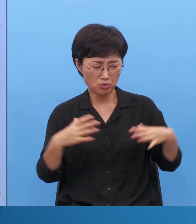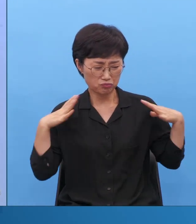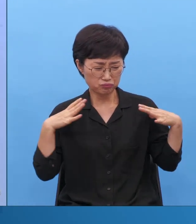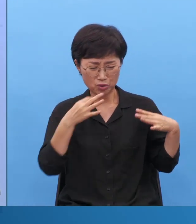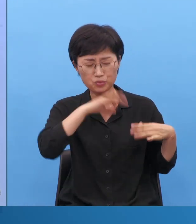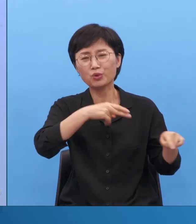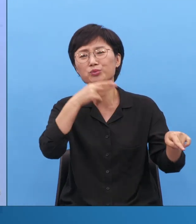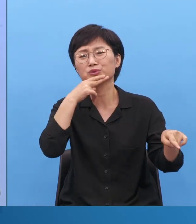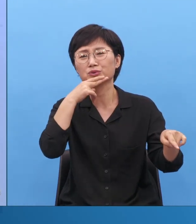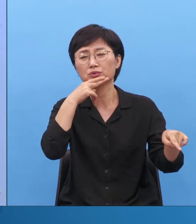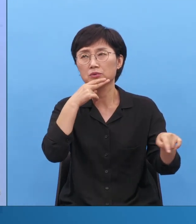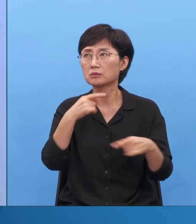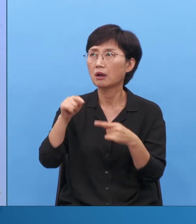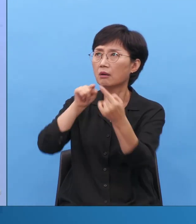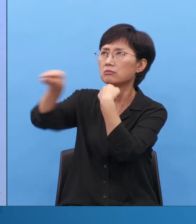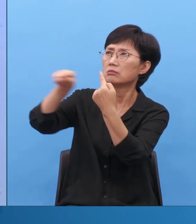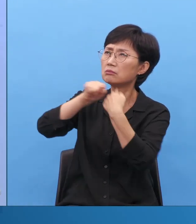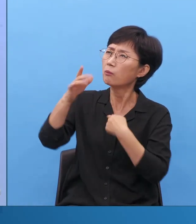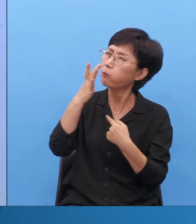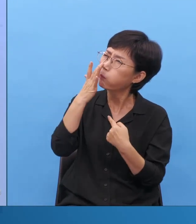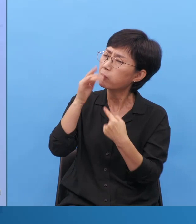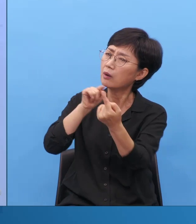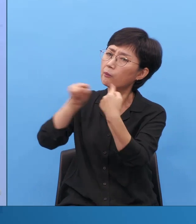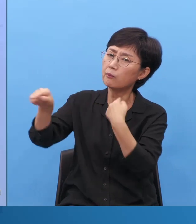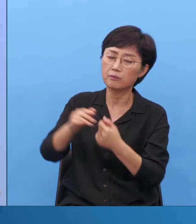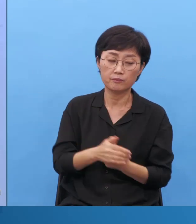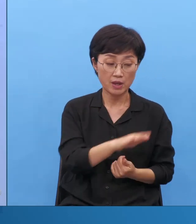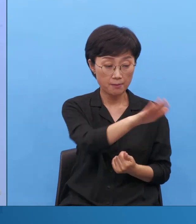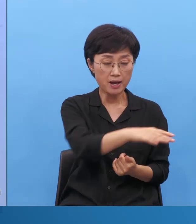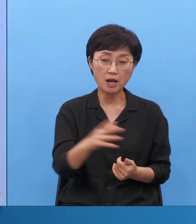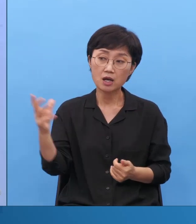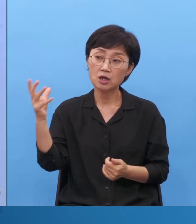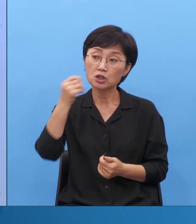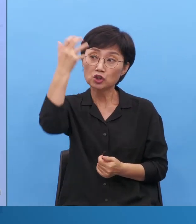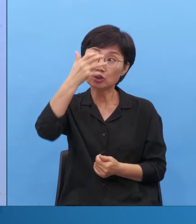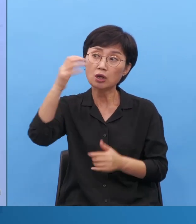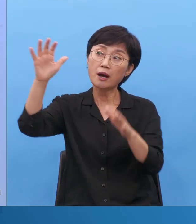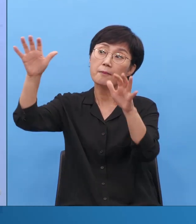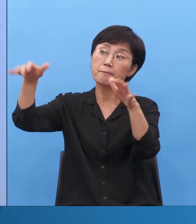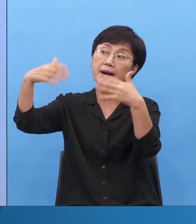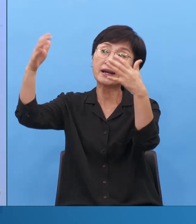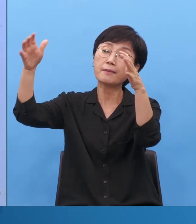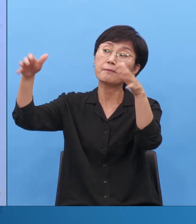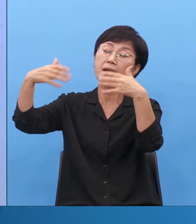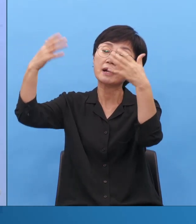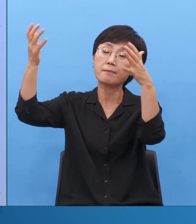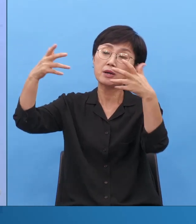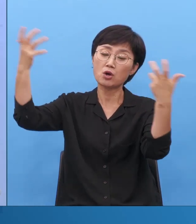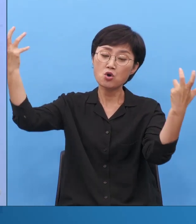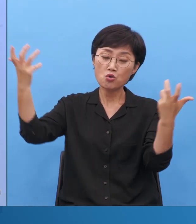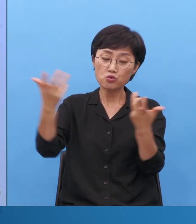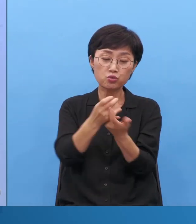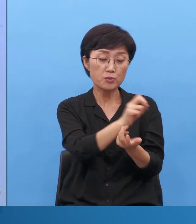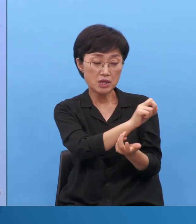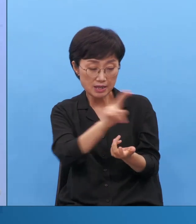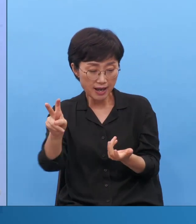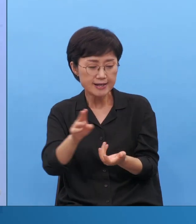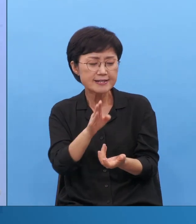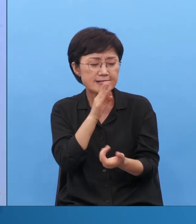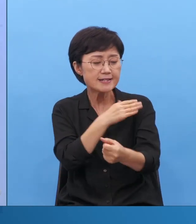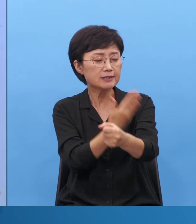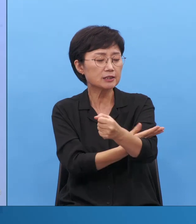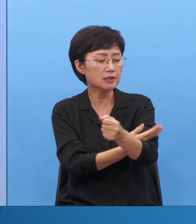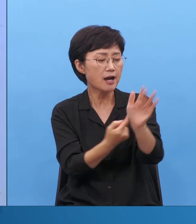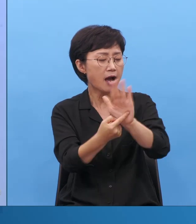니고데모 전혀 못 알아들었지. But Nicodemus couldn't understand him. 바람처럼 성령 임해야 참된 능력이 되는 거야. And like the wind, the Holy 예수님이 Spirit 얘기한 must